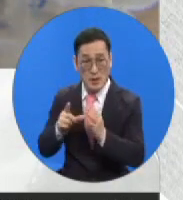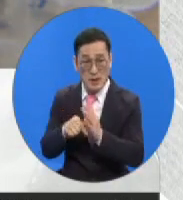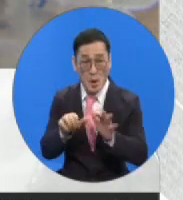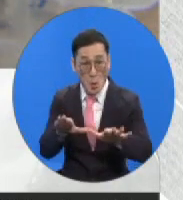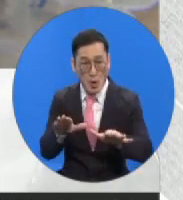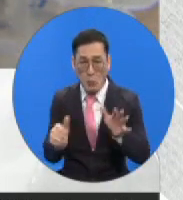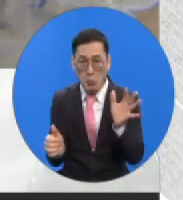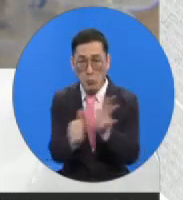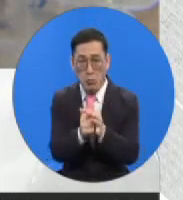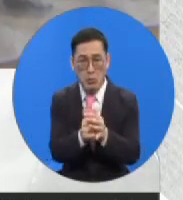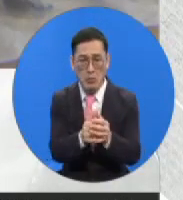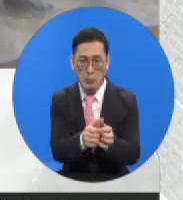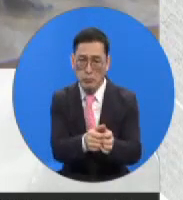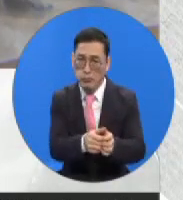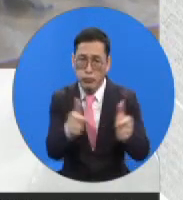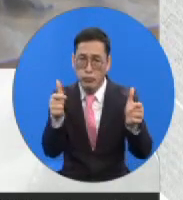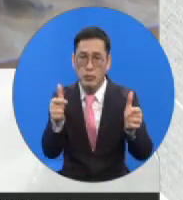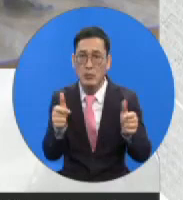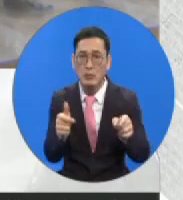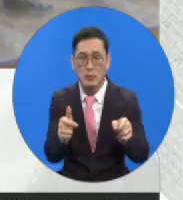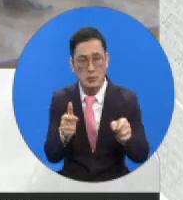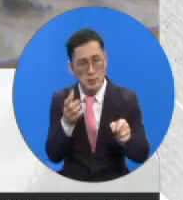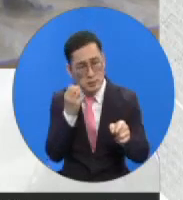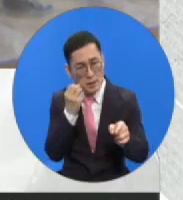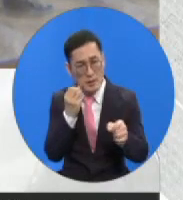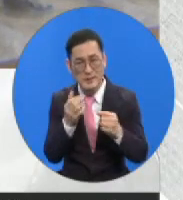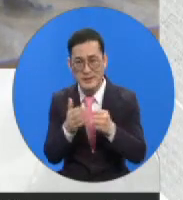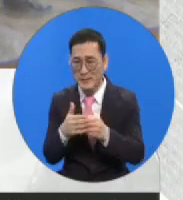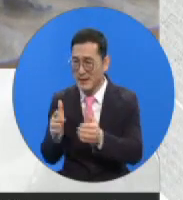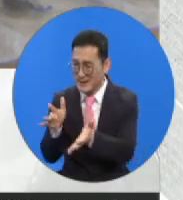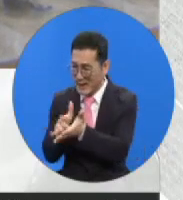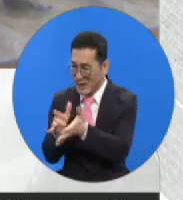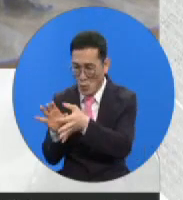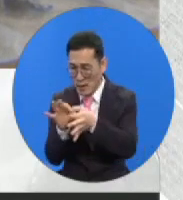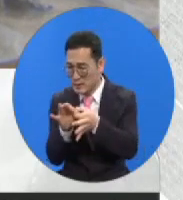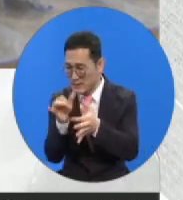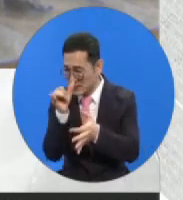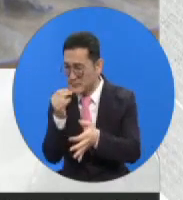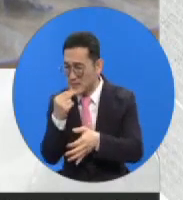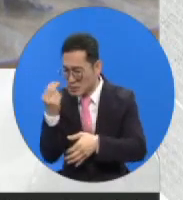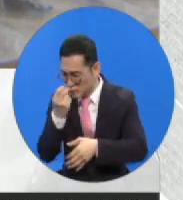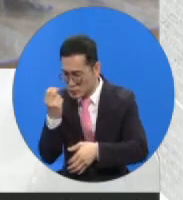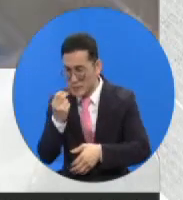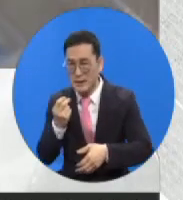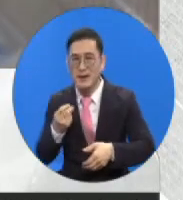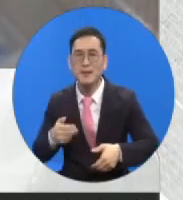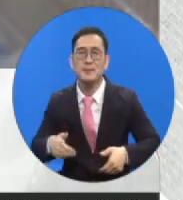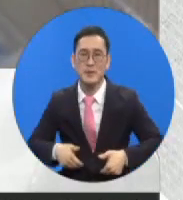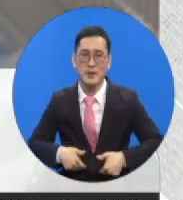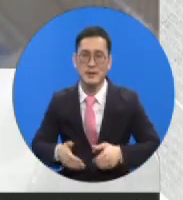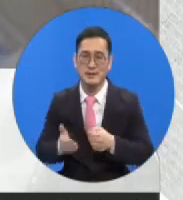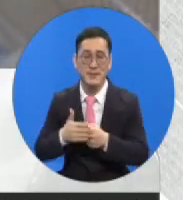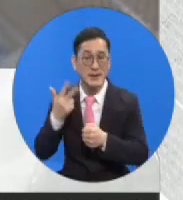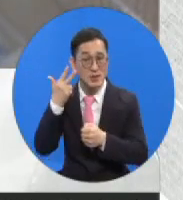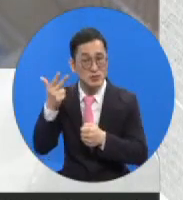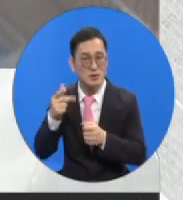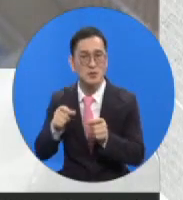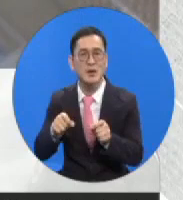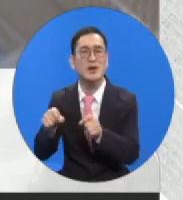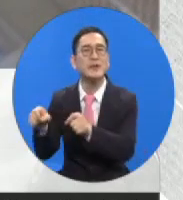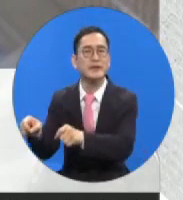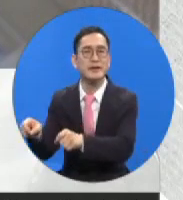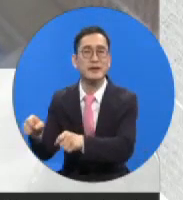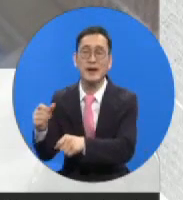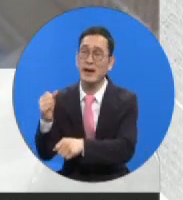하는 의협의 입장도 맞다라고 봅니다. 그런데 뭐 제 개인적인 견해로는 주변에서 가끔씩